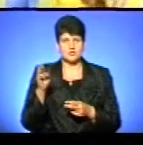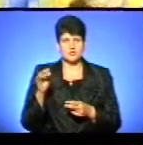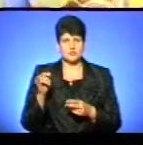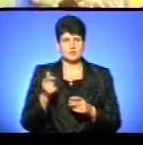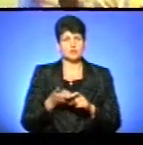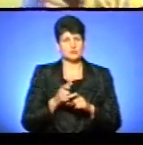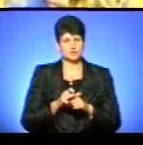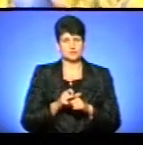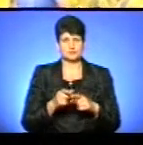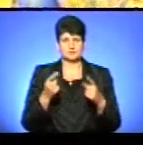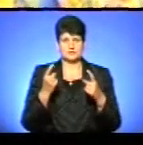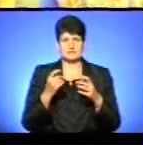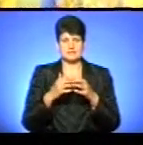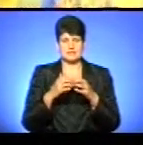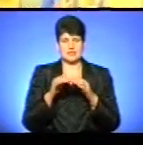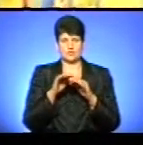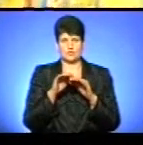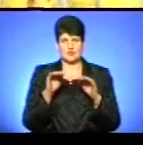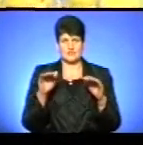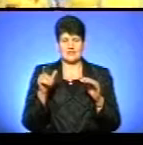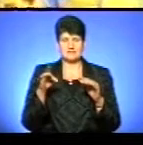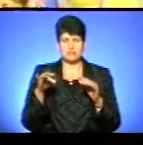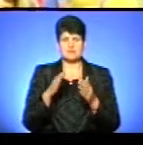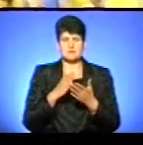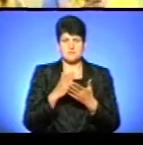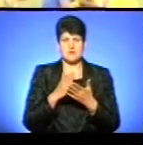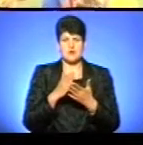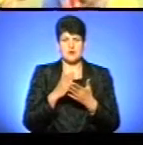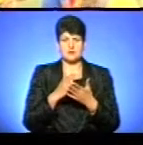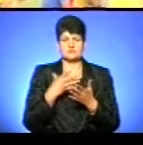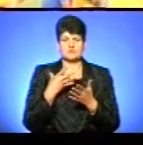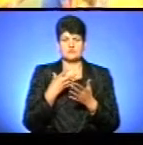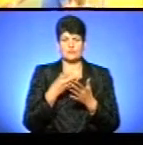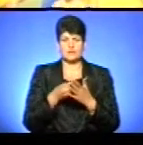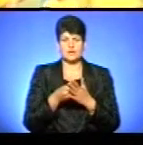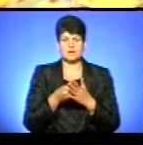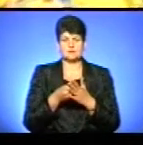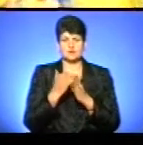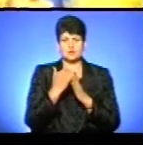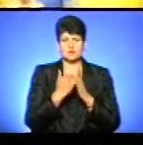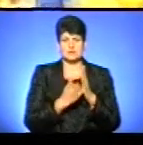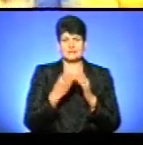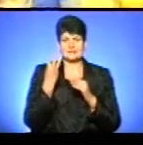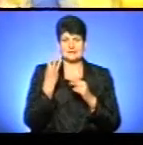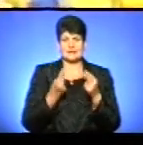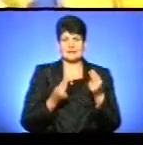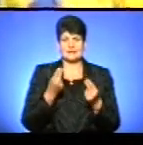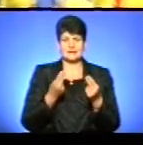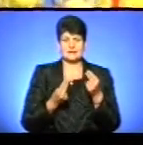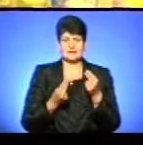високої кваліфікації, середнього рівня європейського, але має в своєму штабі три гравці